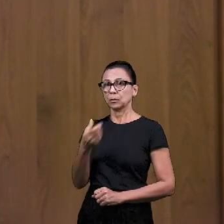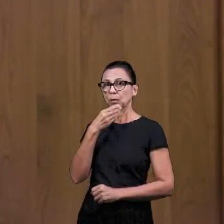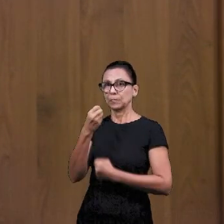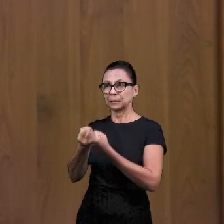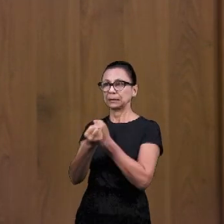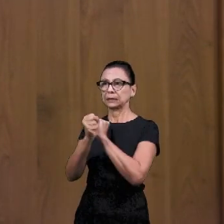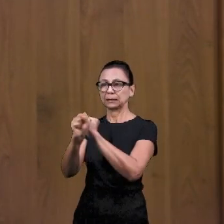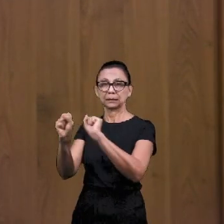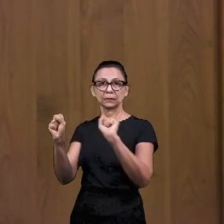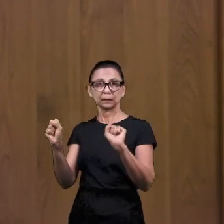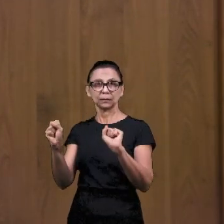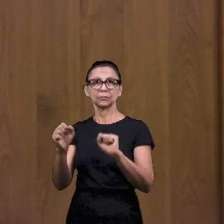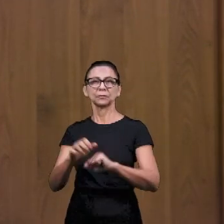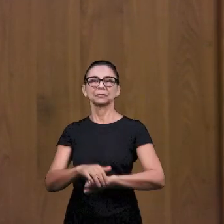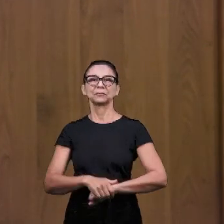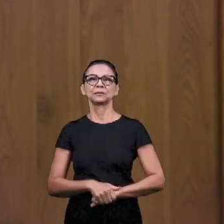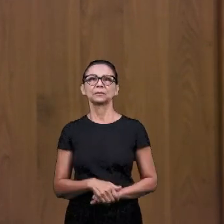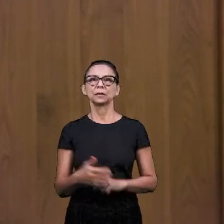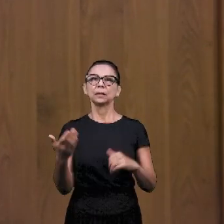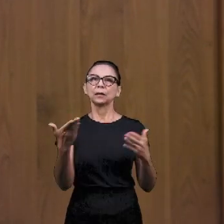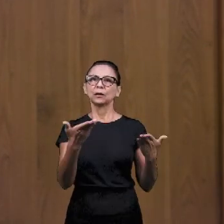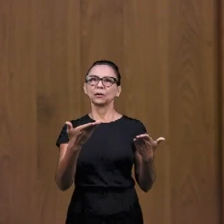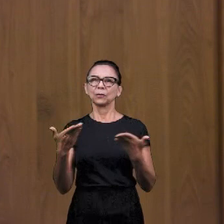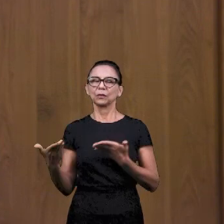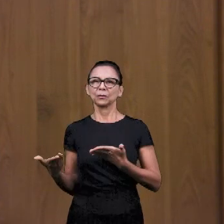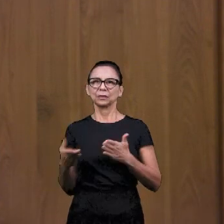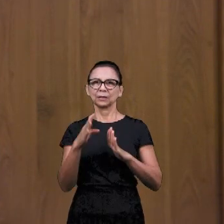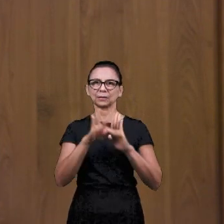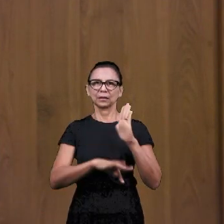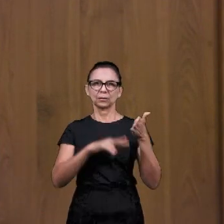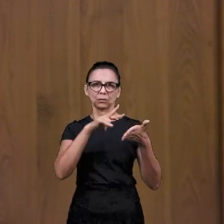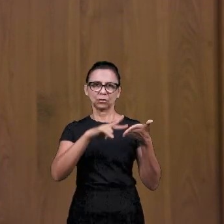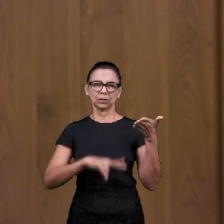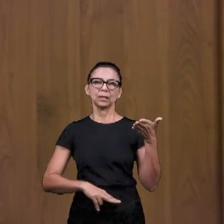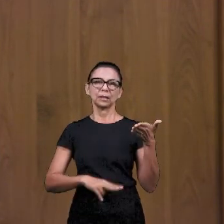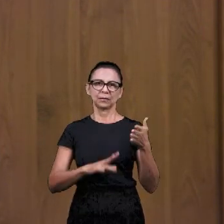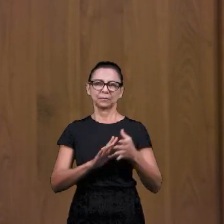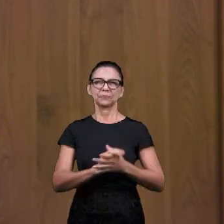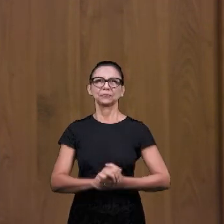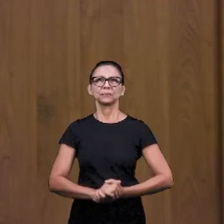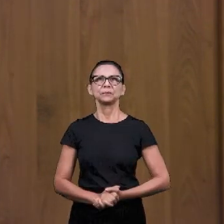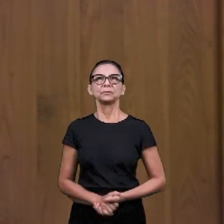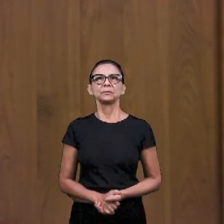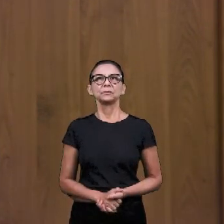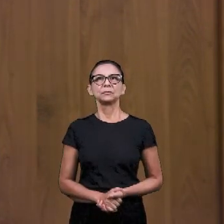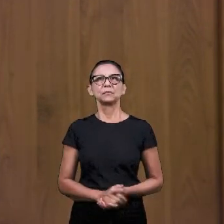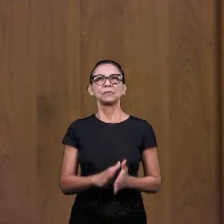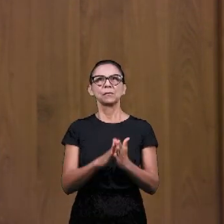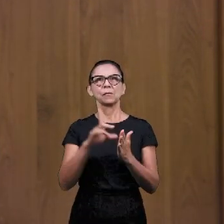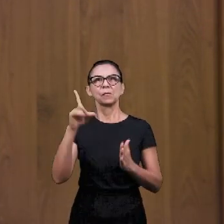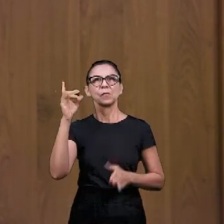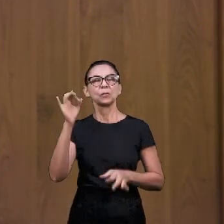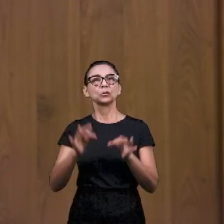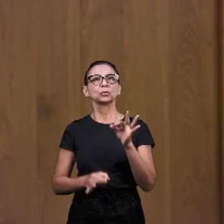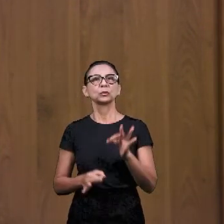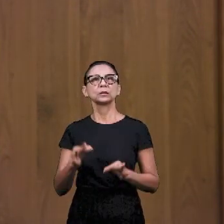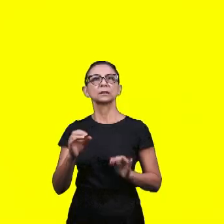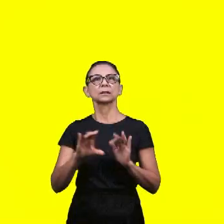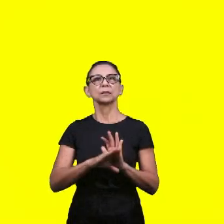Je vous invite à lire un texte de la parole de Dieu qui se trouve en Juge 13, verset